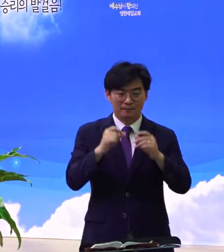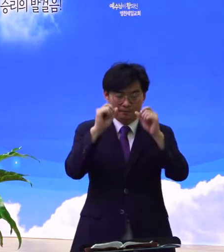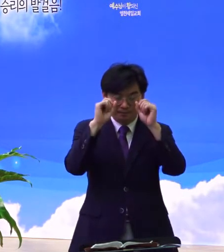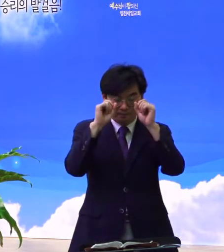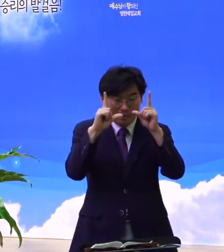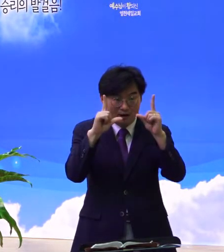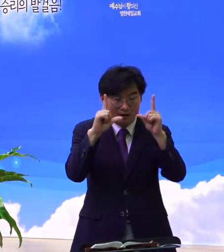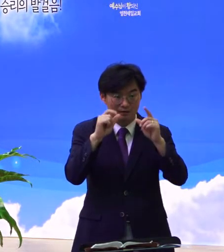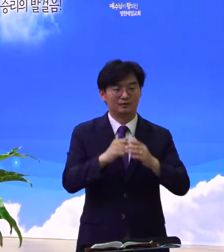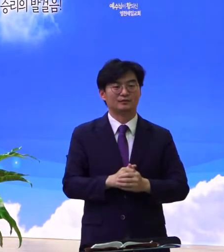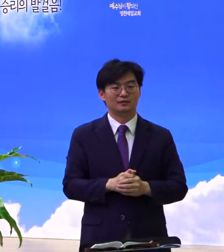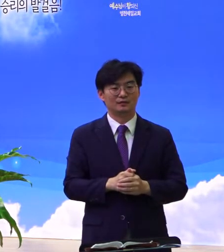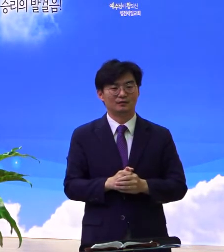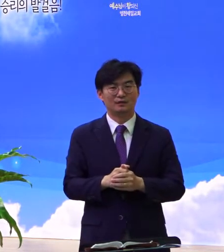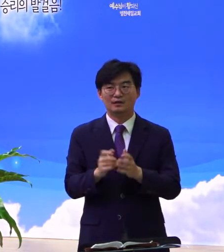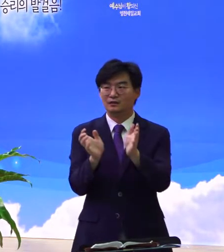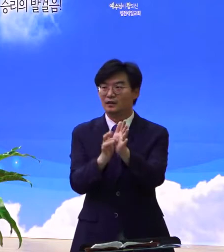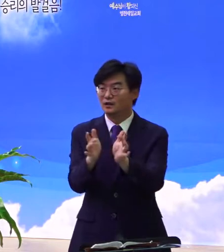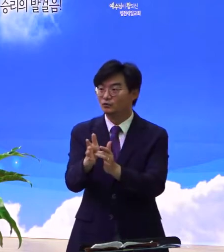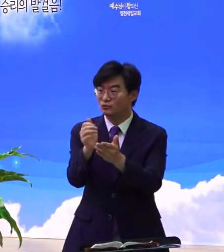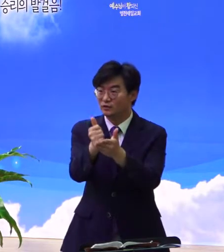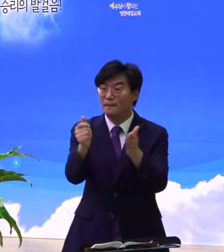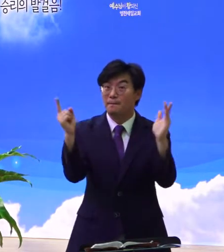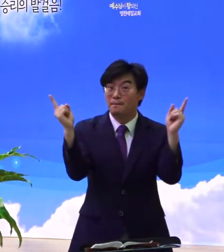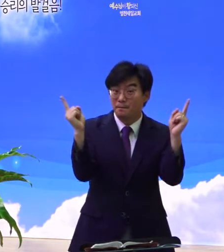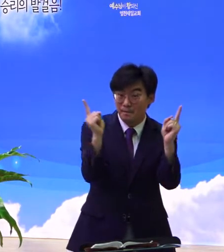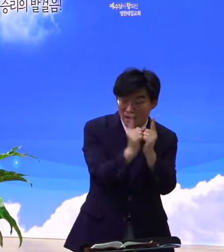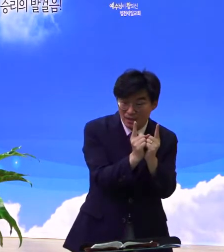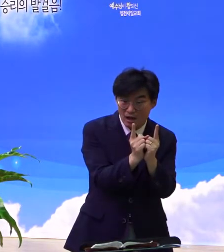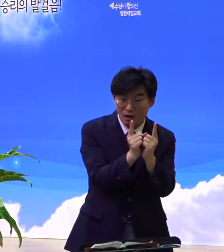예수님을 만나고서 눈이 멀었다가